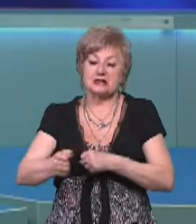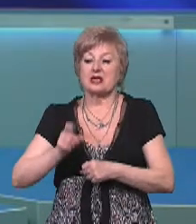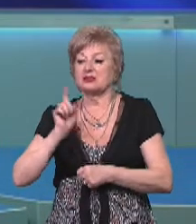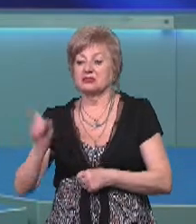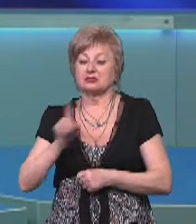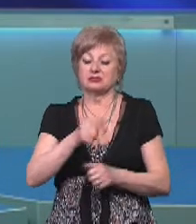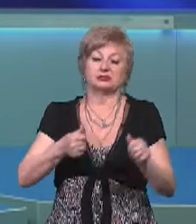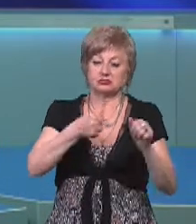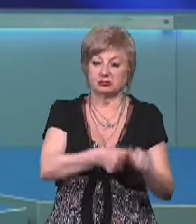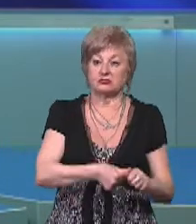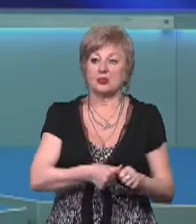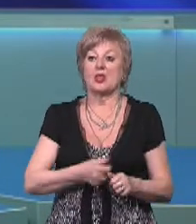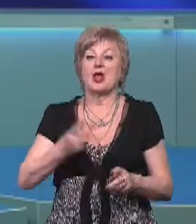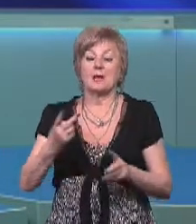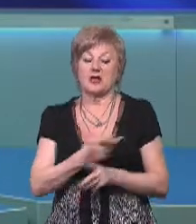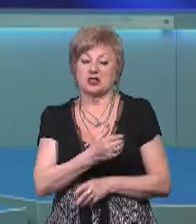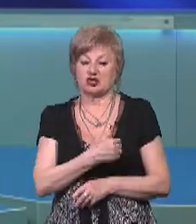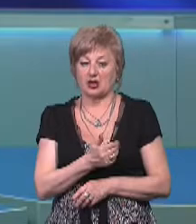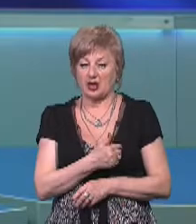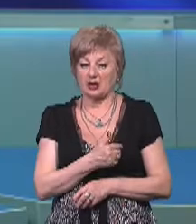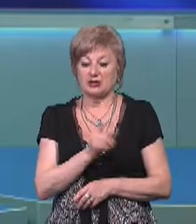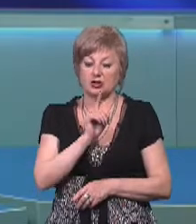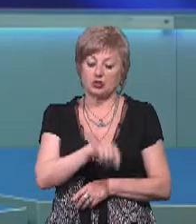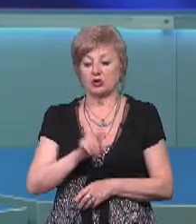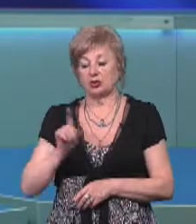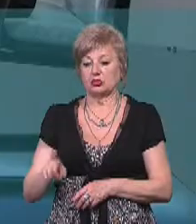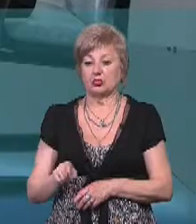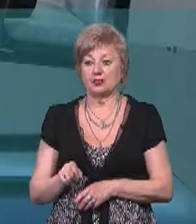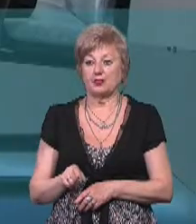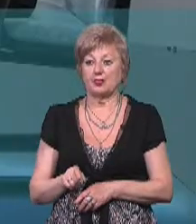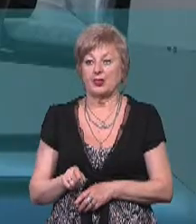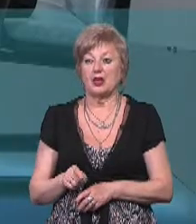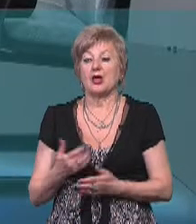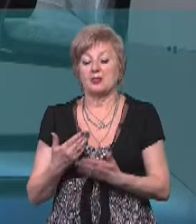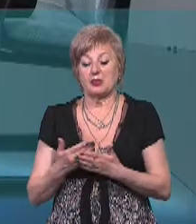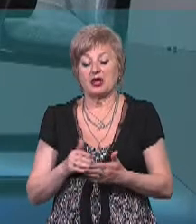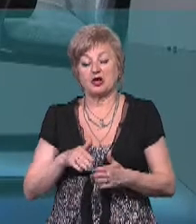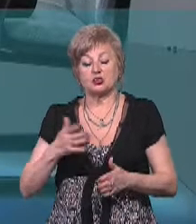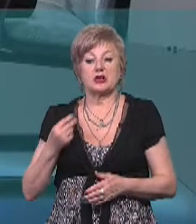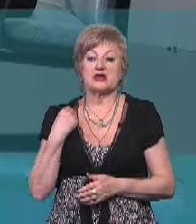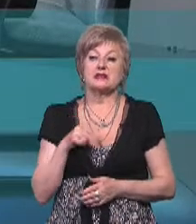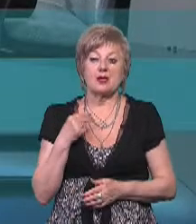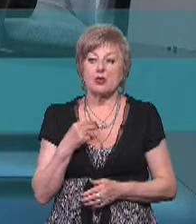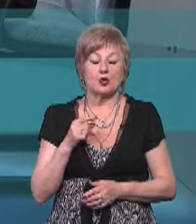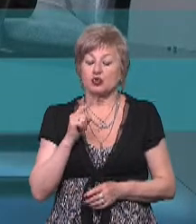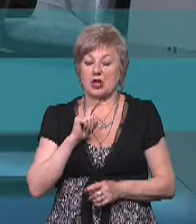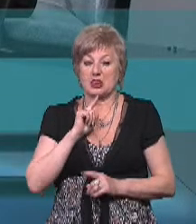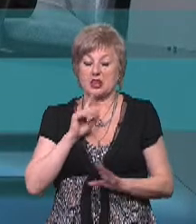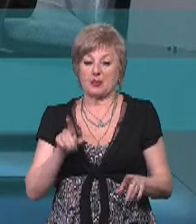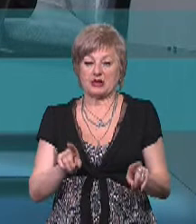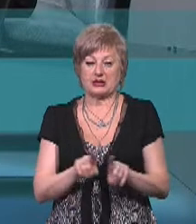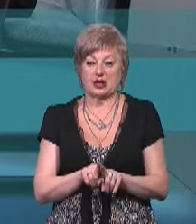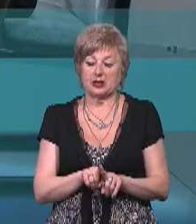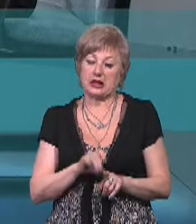приєднати поки що, без бажання тієї та іншої сторони. Зі сторони Запоріжжя не було поки що